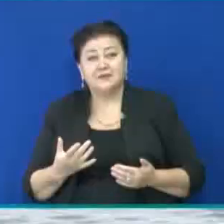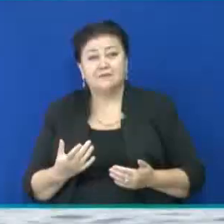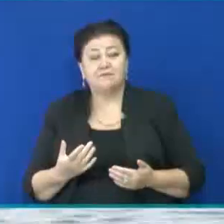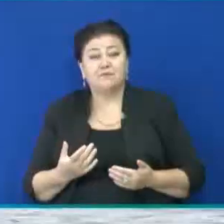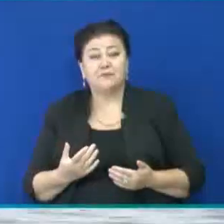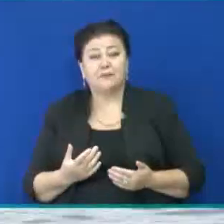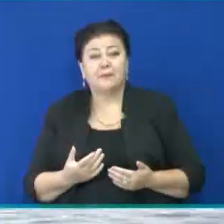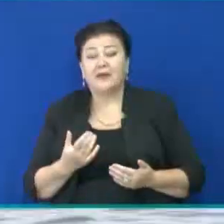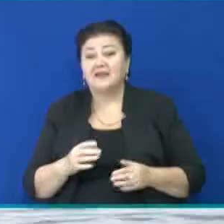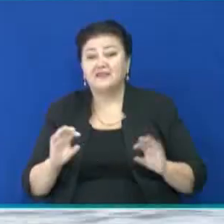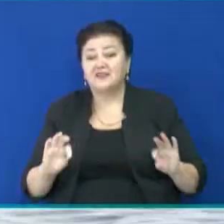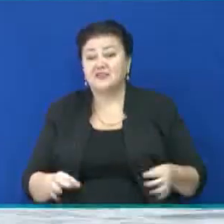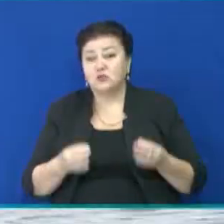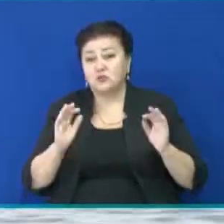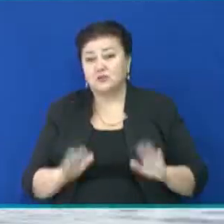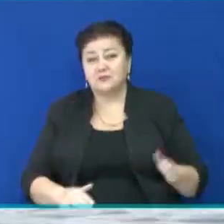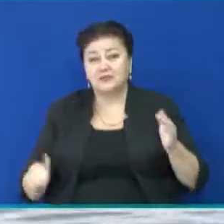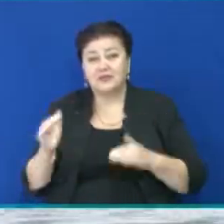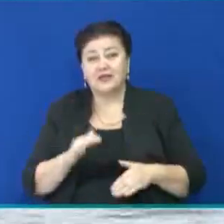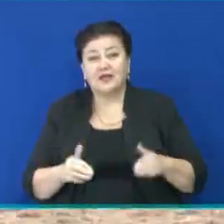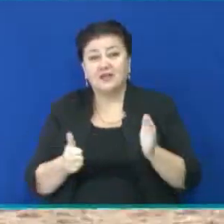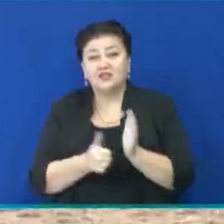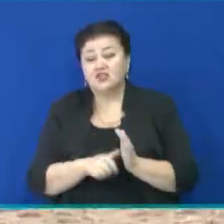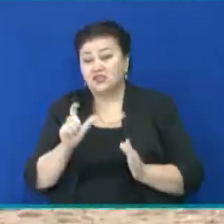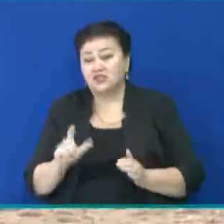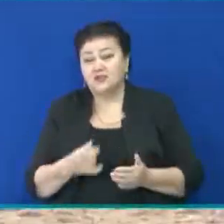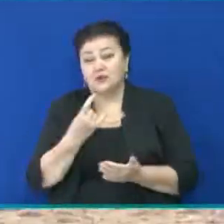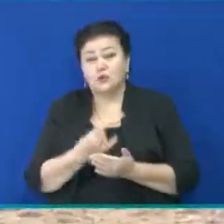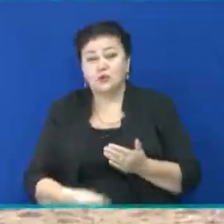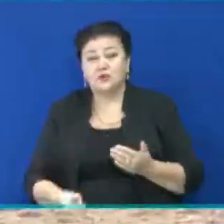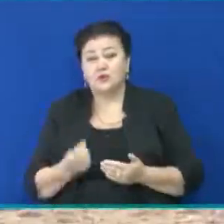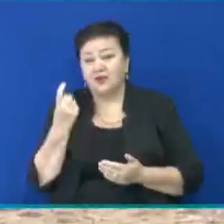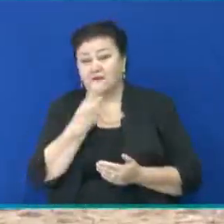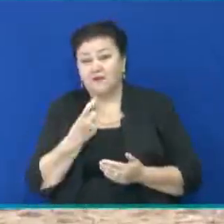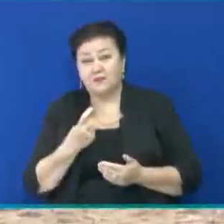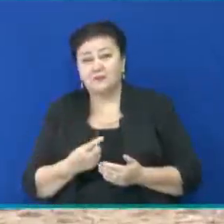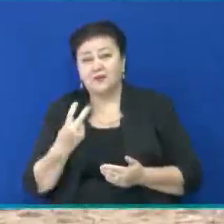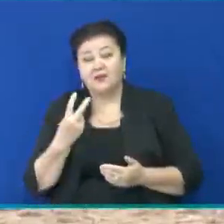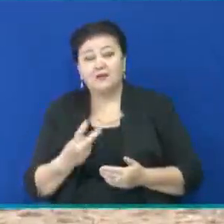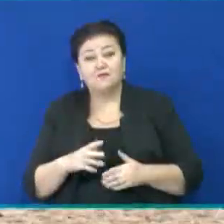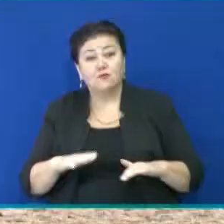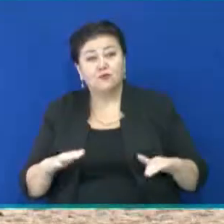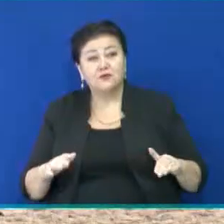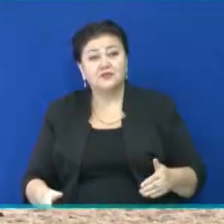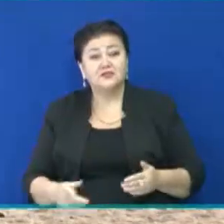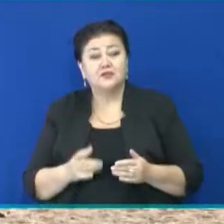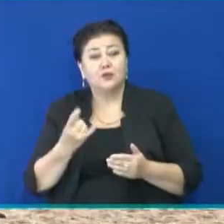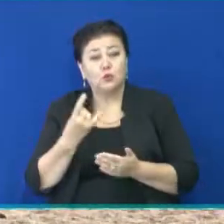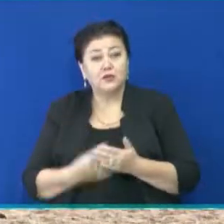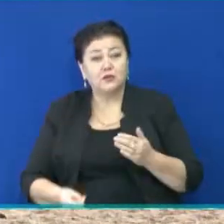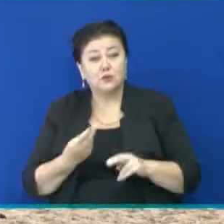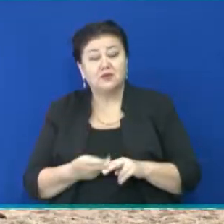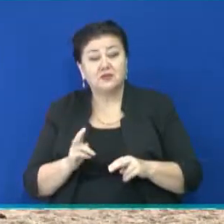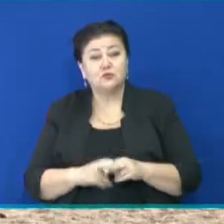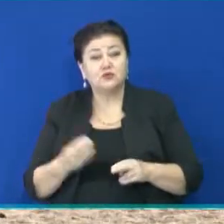етілмеген жерлерде шомылған. Сонымен қатар 6 адам ішімдіктің салдарына суға батып кетсе, 2 бала ата-ананың қарауынсыз қалған, ал 3 адамды